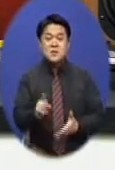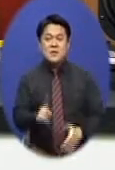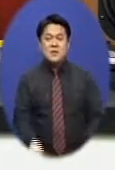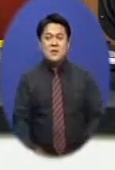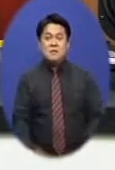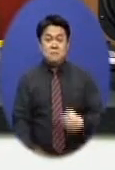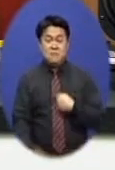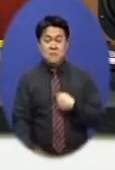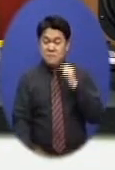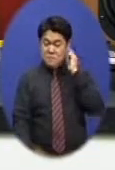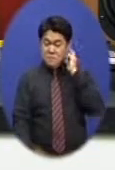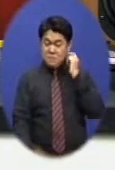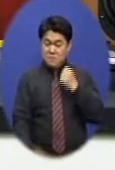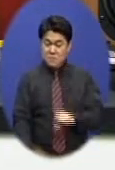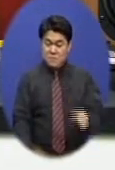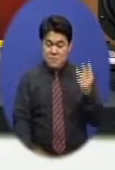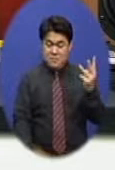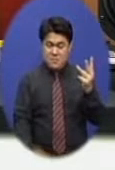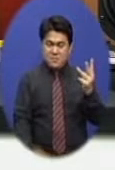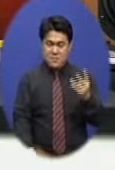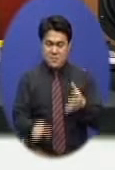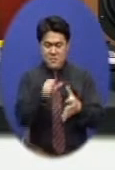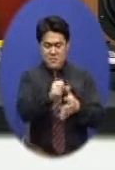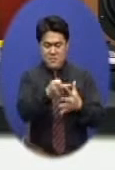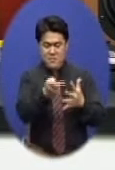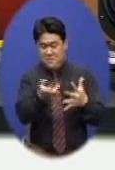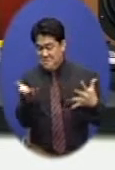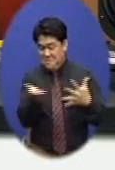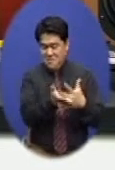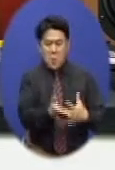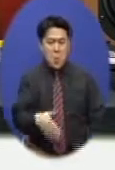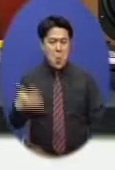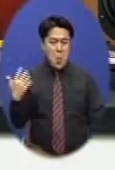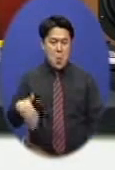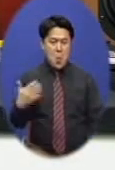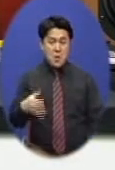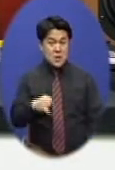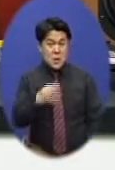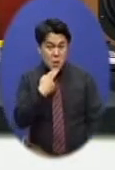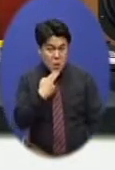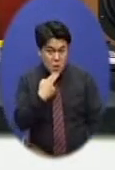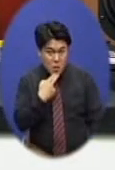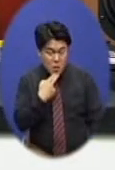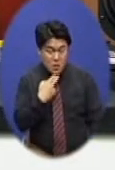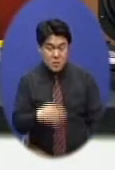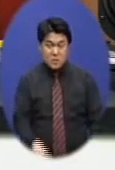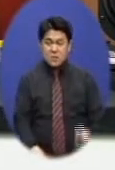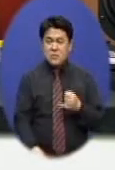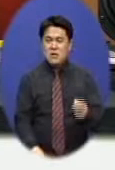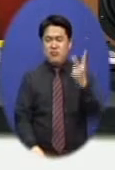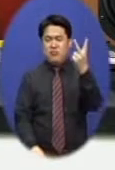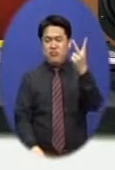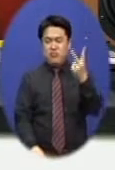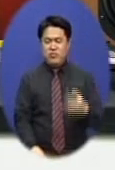되시는데요? 아, 삼남이에요. 삼남이요? 예, 예. 네. 아, 딸 분은 없으시고? 예, 딸은 둘